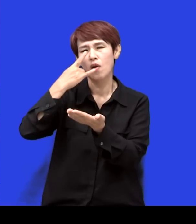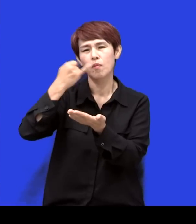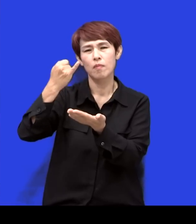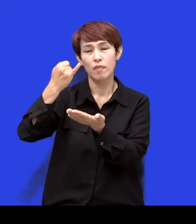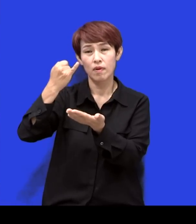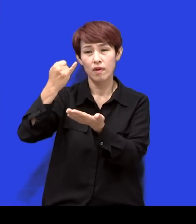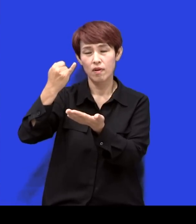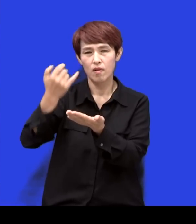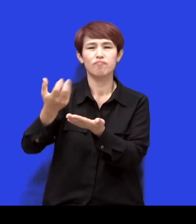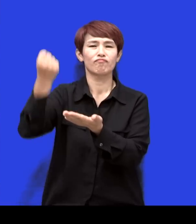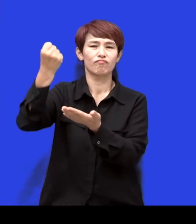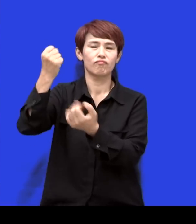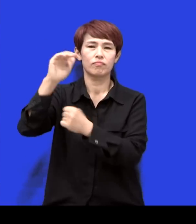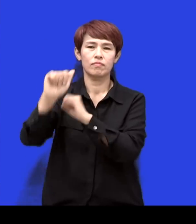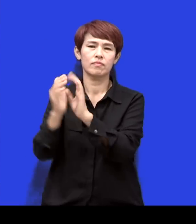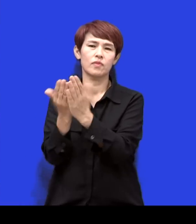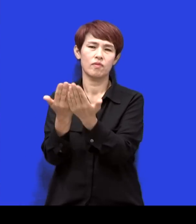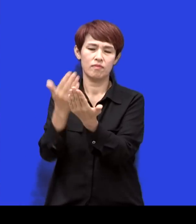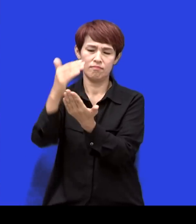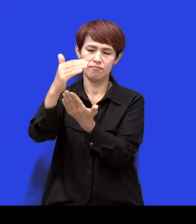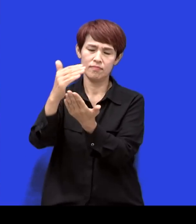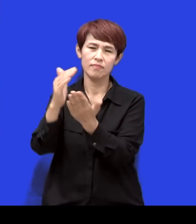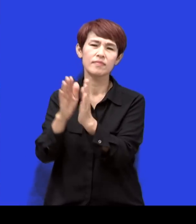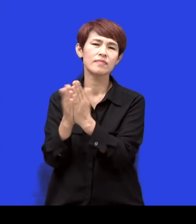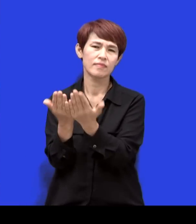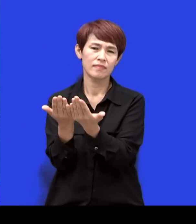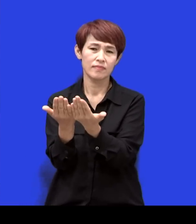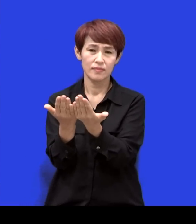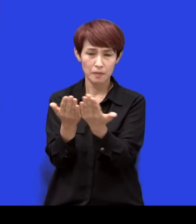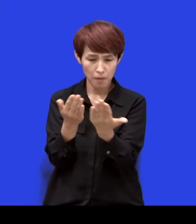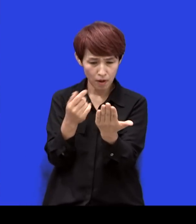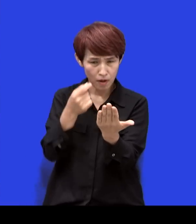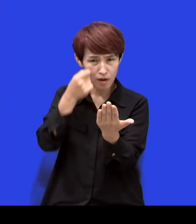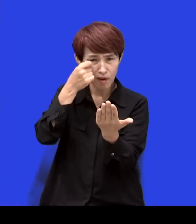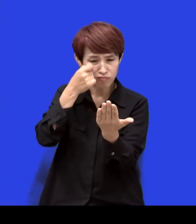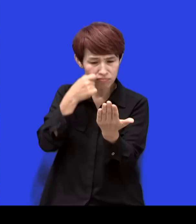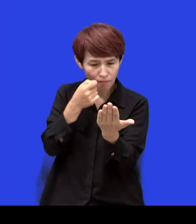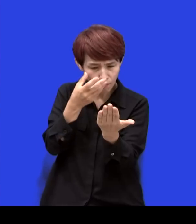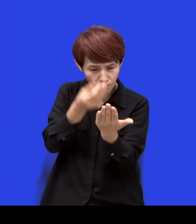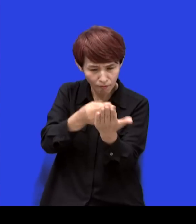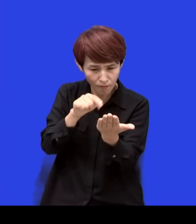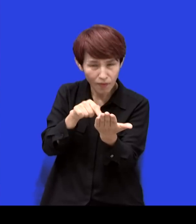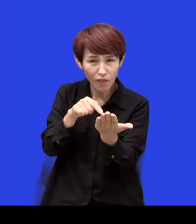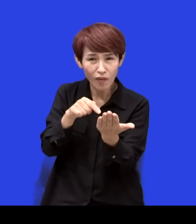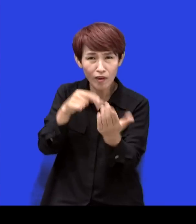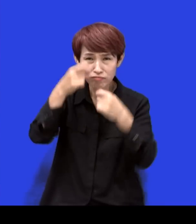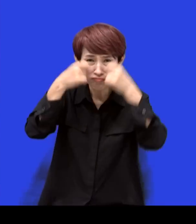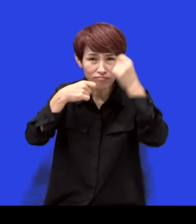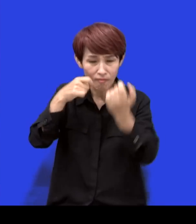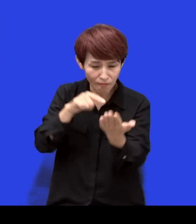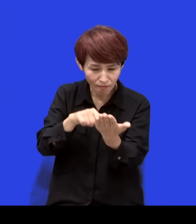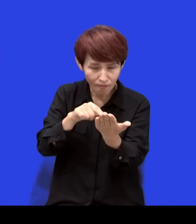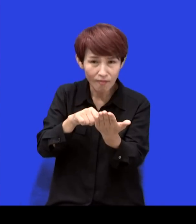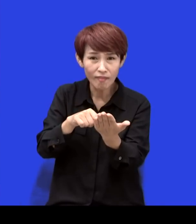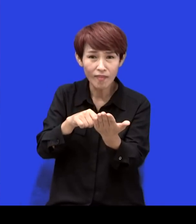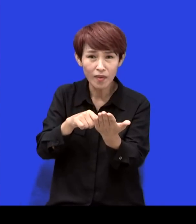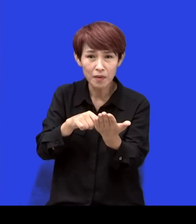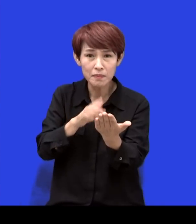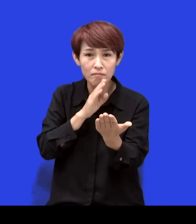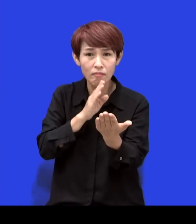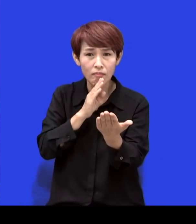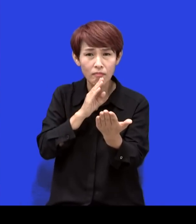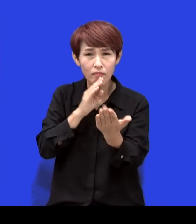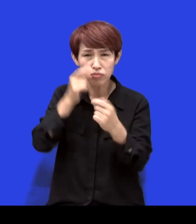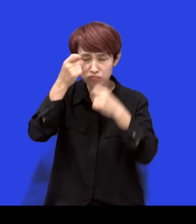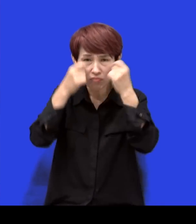어머님의 그 기도의 눈물로 이 곳곳에 보면 이거 눈물 자국일까요? 이거 볼까 진짜. 일본 떨어뜨린 거 지금 그 있네요. 아 진짜 이거 눈물 자국